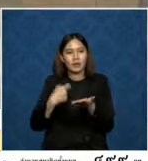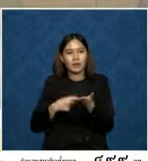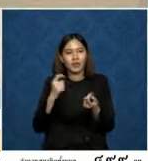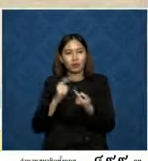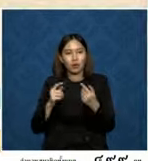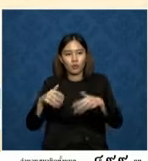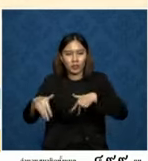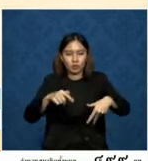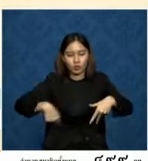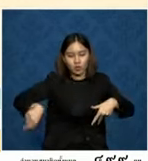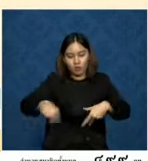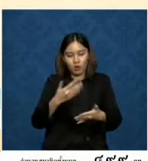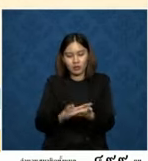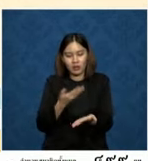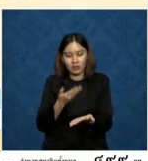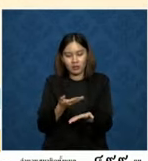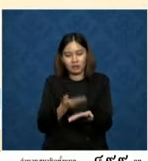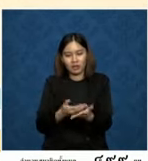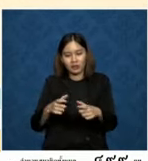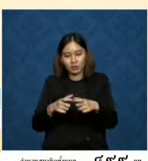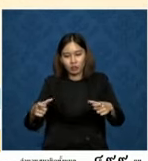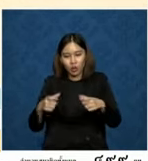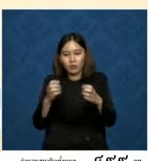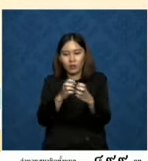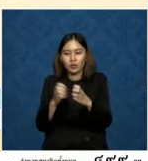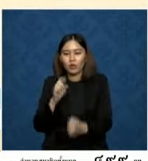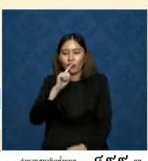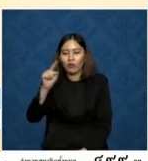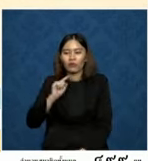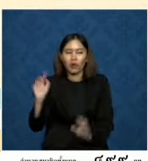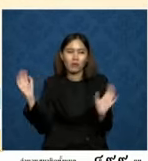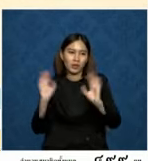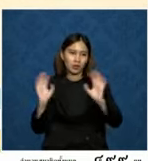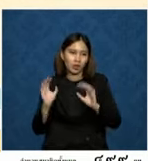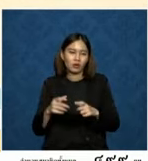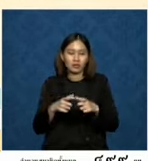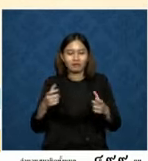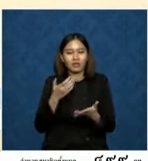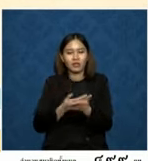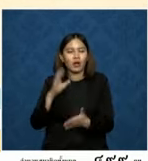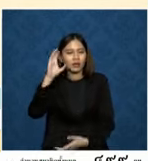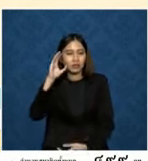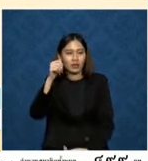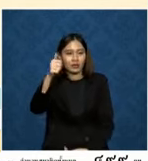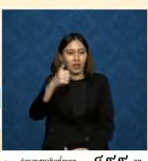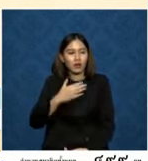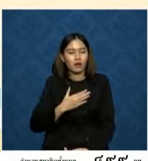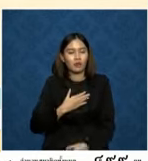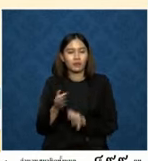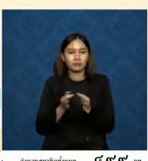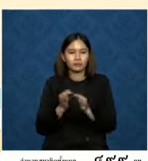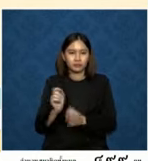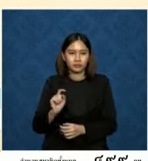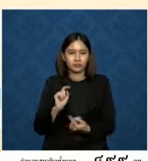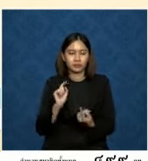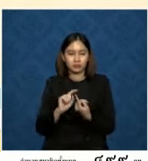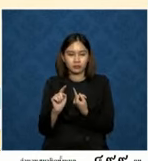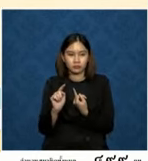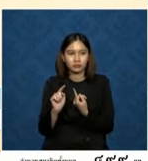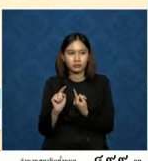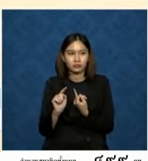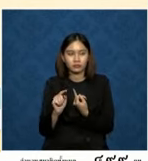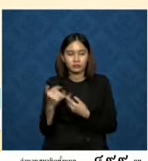นนั้นจะได้รับเช็คโดยไม่ต้องไปยุ่งกับการฟ้องคดีและเช็คจะมีความน่าเชื่อถือมากผมเรียนอีกอย่างนึงนะครับในส่วนของ